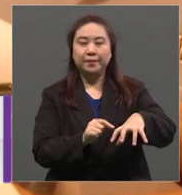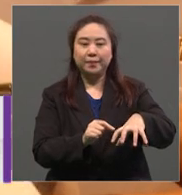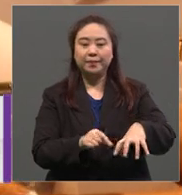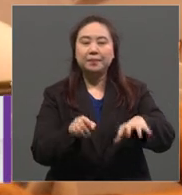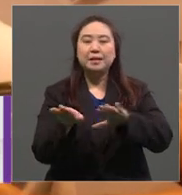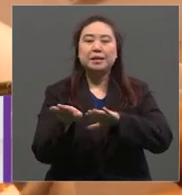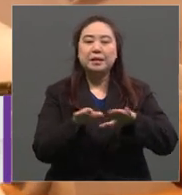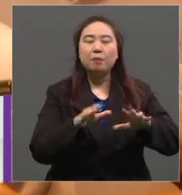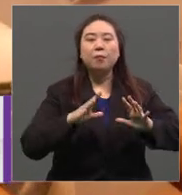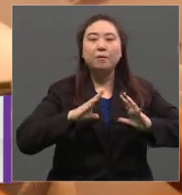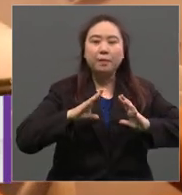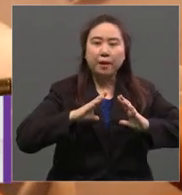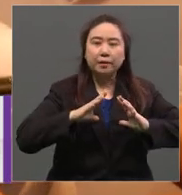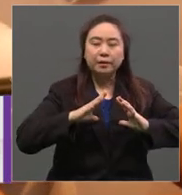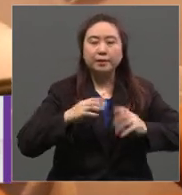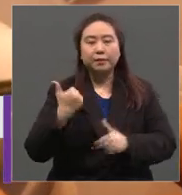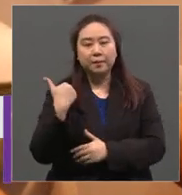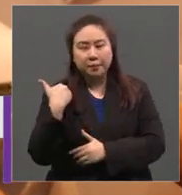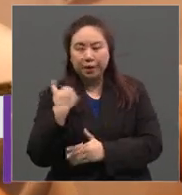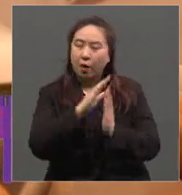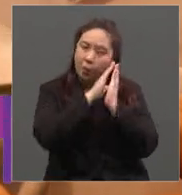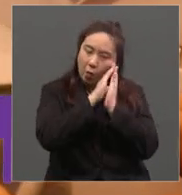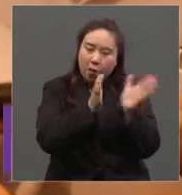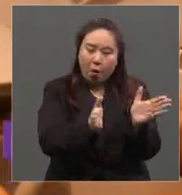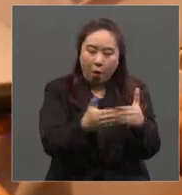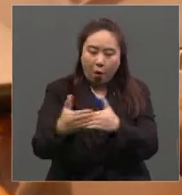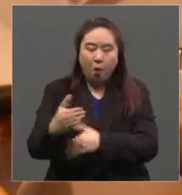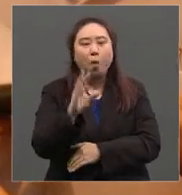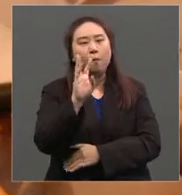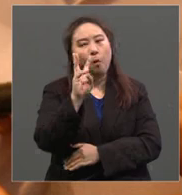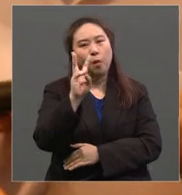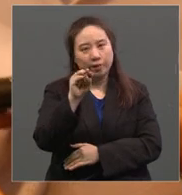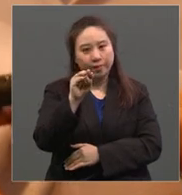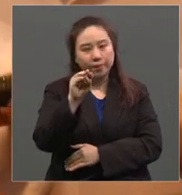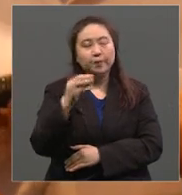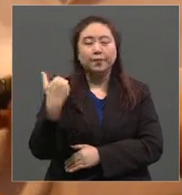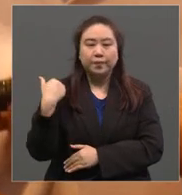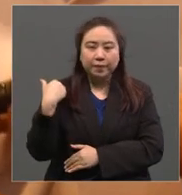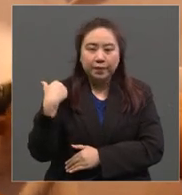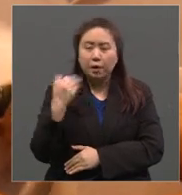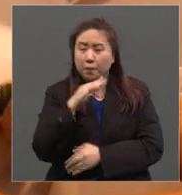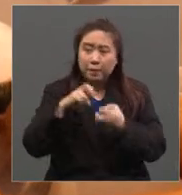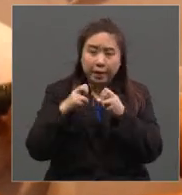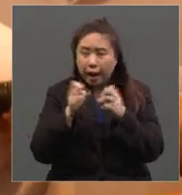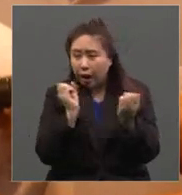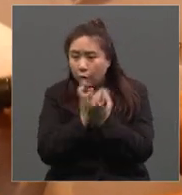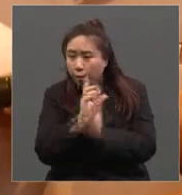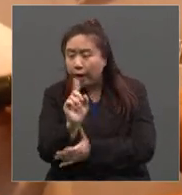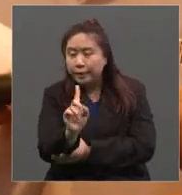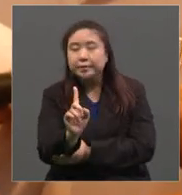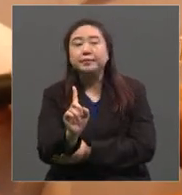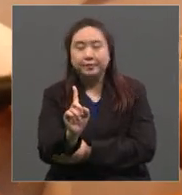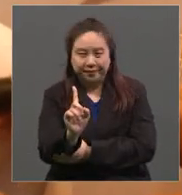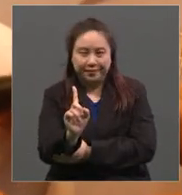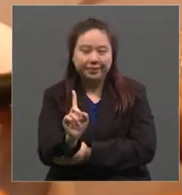พราะเราเตรียมพร้อมไว้มีที่พักประมาณ60ห้องนะครับก็หากว่ามีสถานการณ์อะไรที่ทางกระทรวงสาธารณสุขโดยท่านปลัดสั่ง